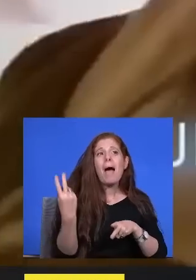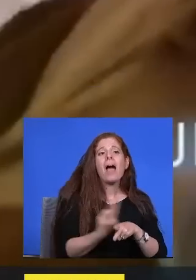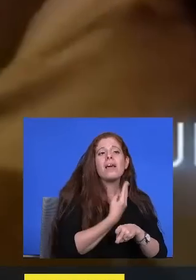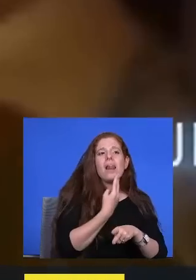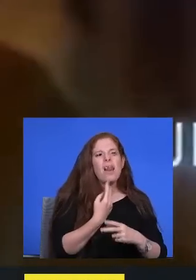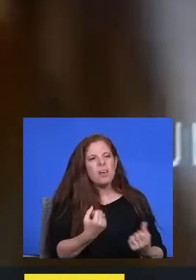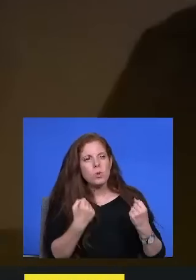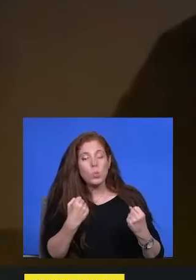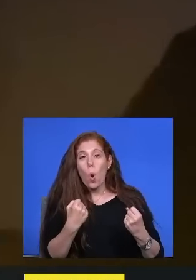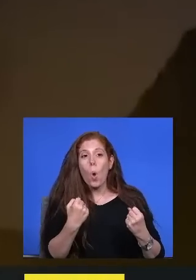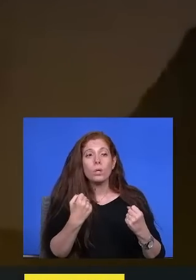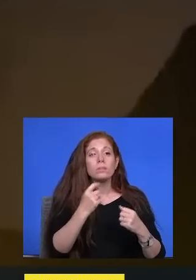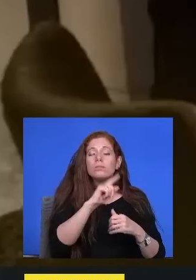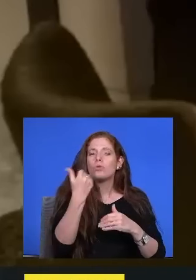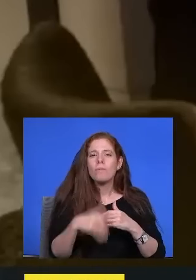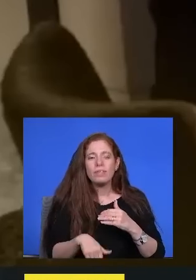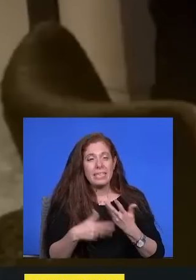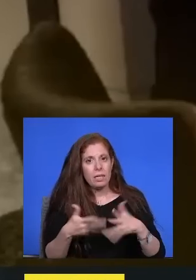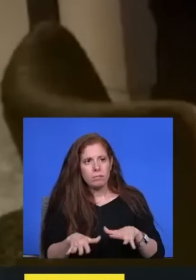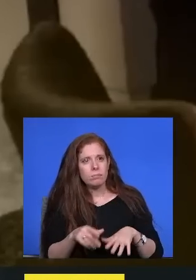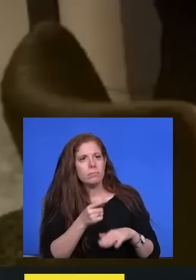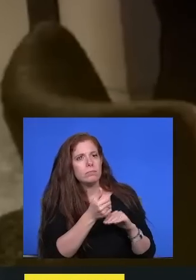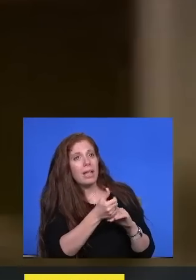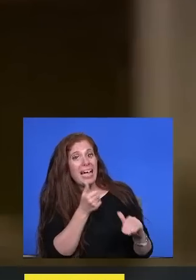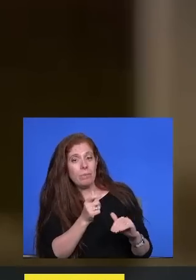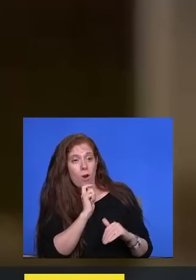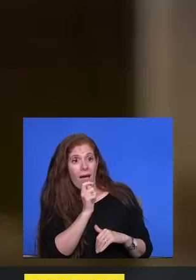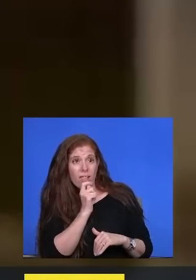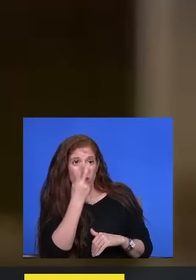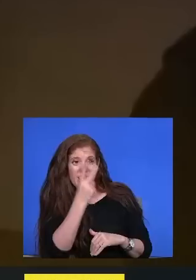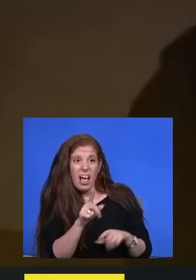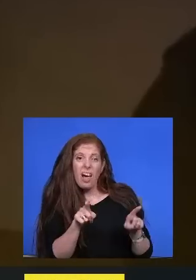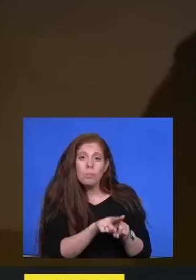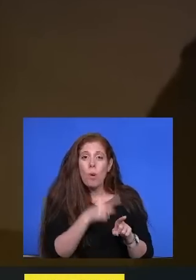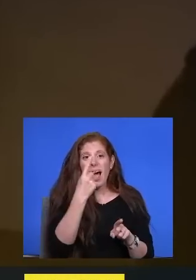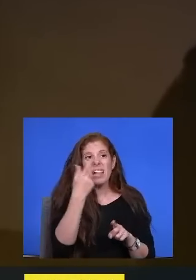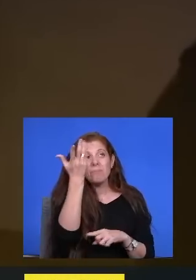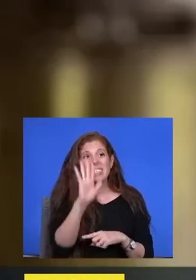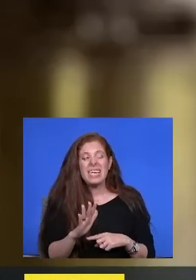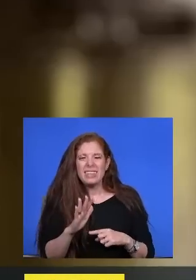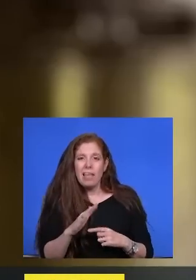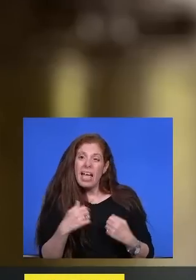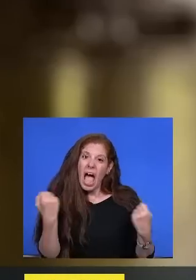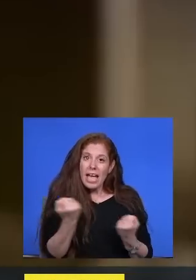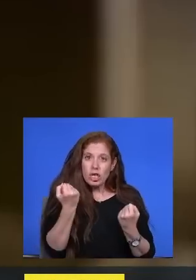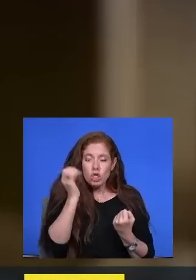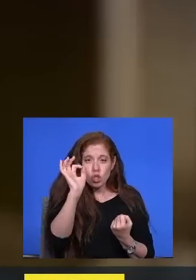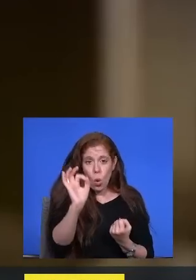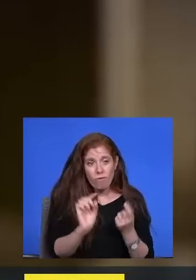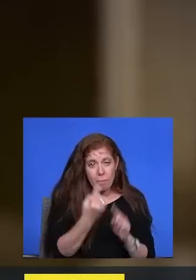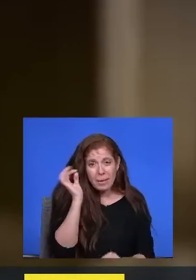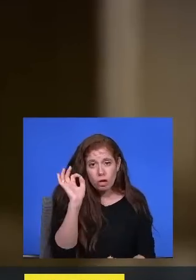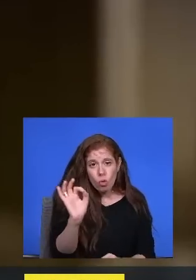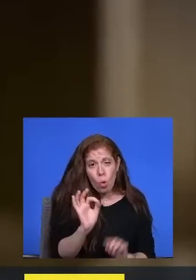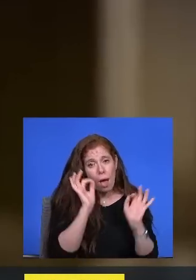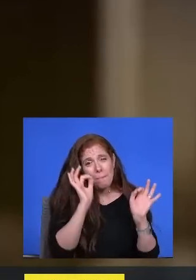that never gives up. הקדימון לראיון עם ג'רמי רנר נראה כמו קדימון לאחד מסרטי האקשן שלו, אבל במקרה שלו,